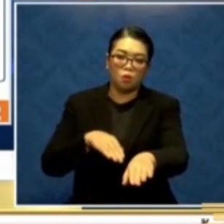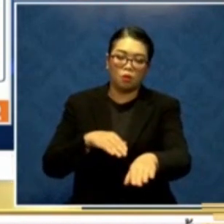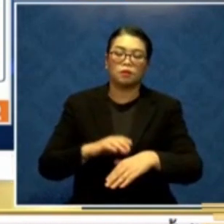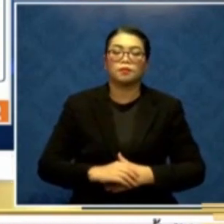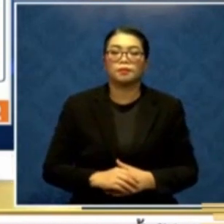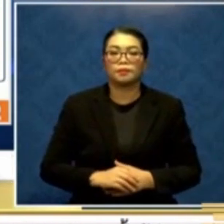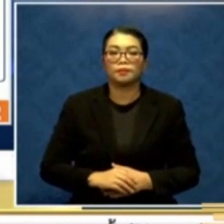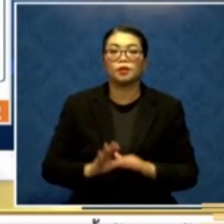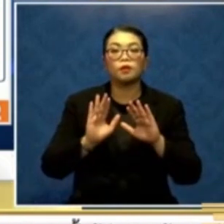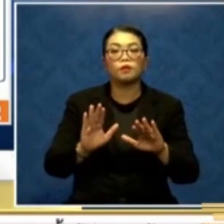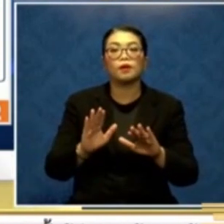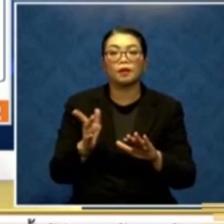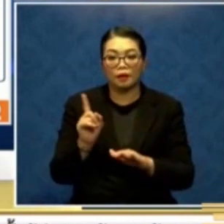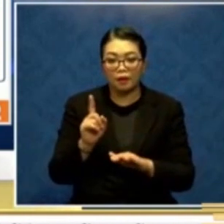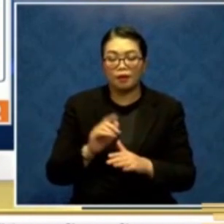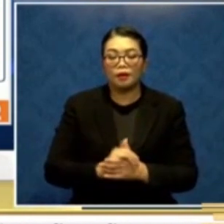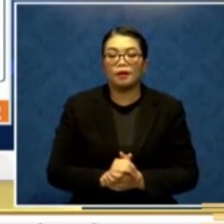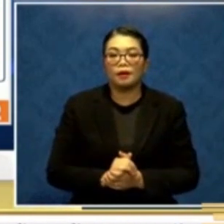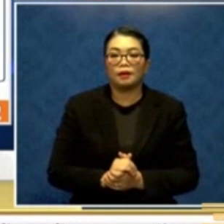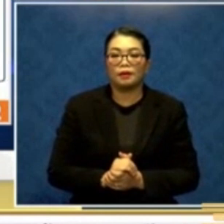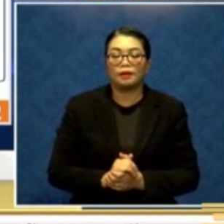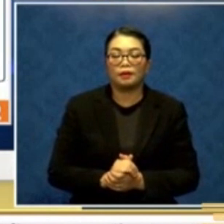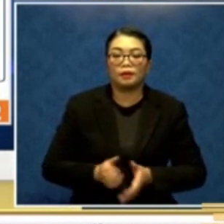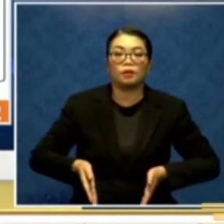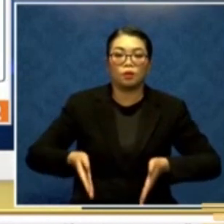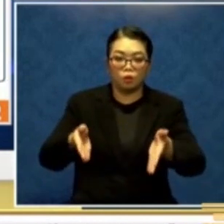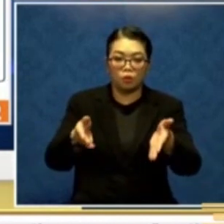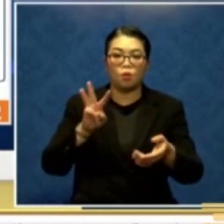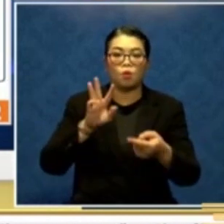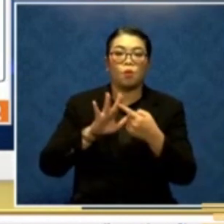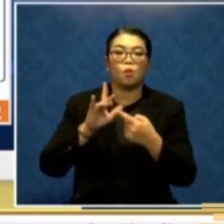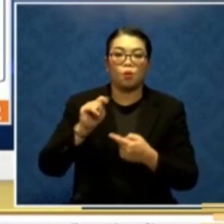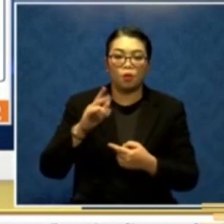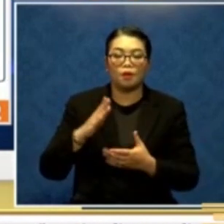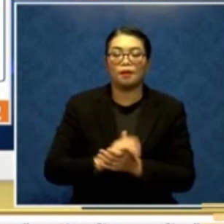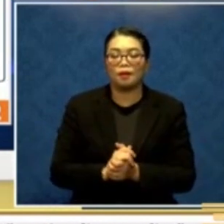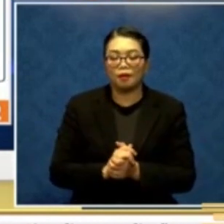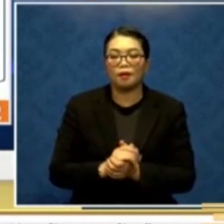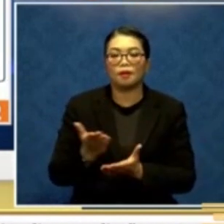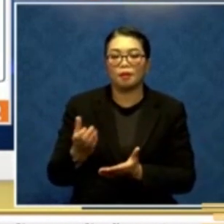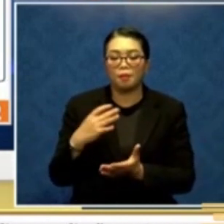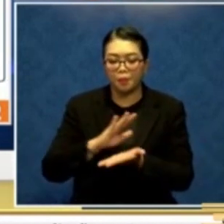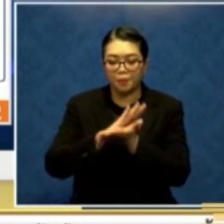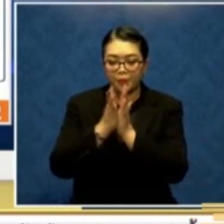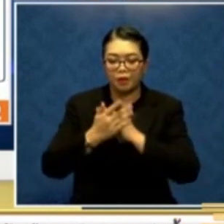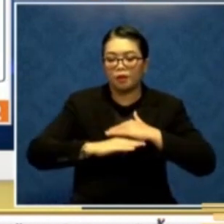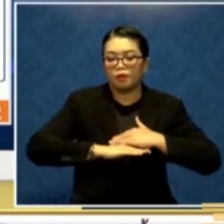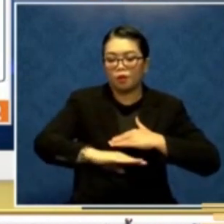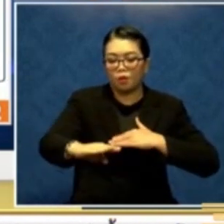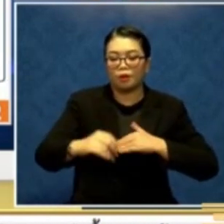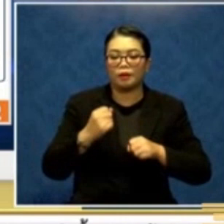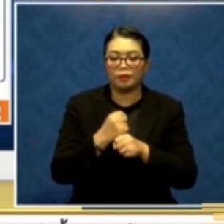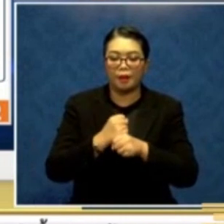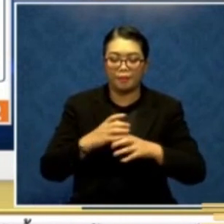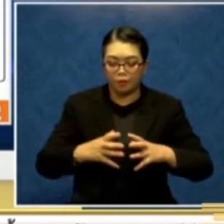ใช่โเริด้นฝากพี่น้องนะครับลีกเรียงการใช้เส้นบุธากาศถึคู่ใกิสายหนึ่ซึงกำลงมการปรัปุงผิวทนนแล